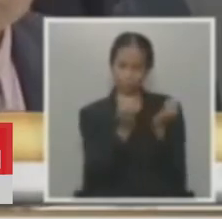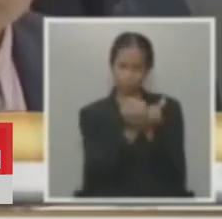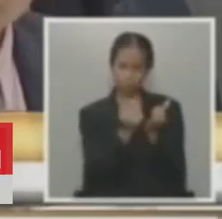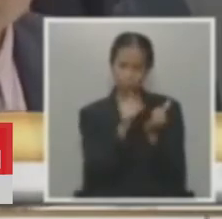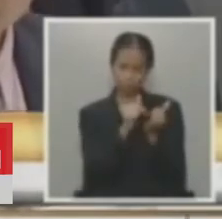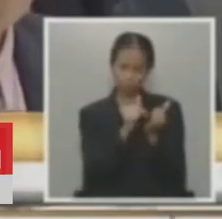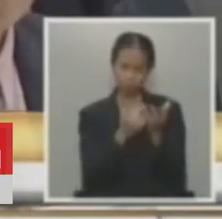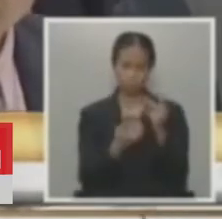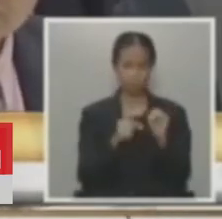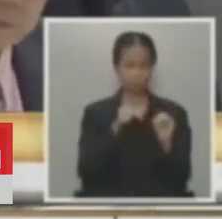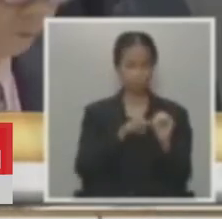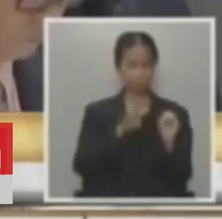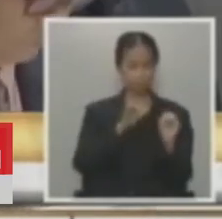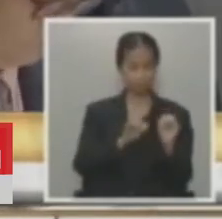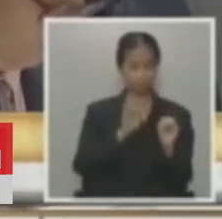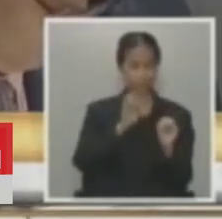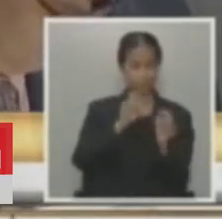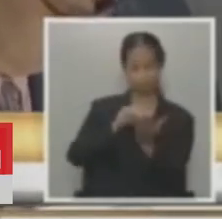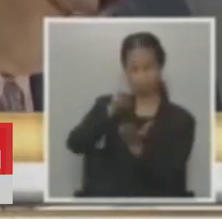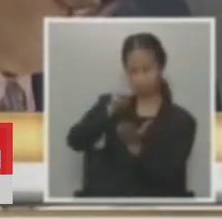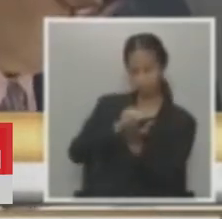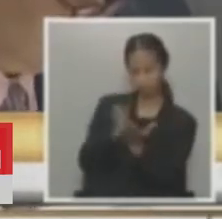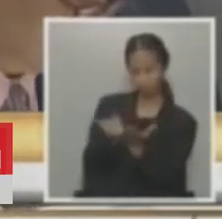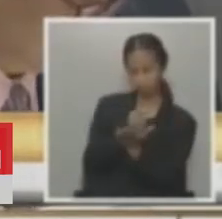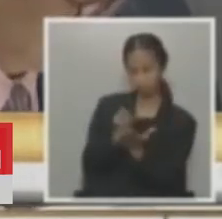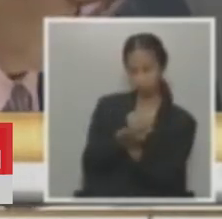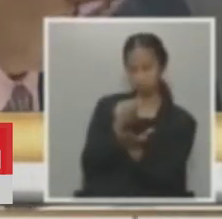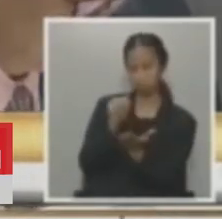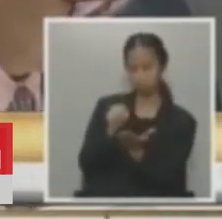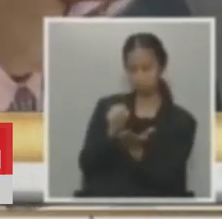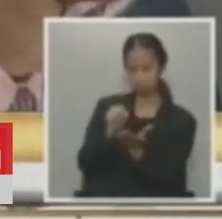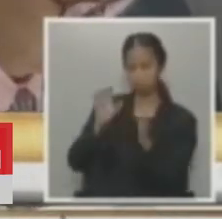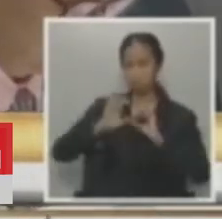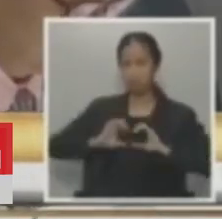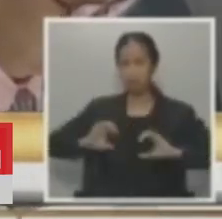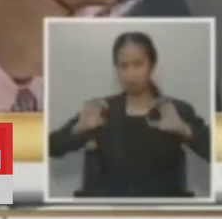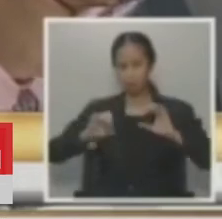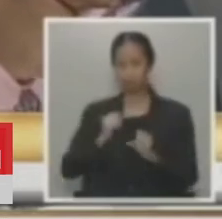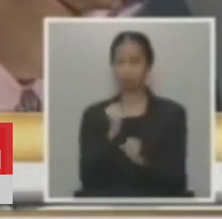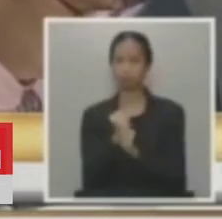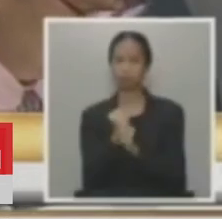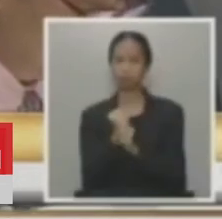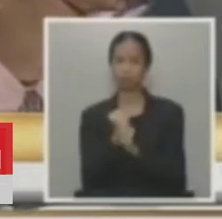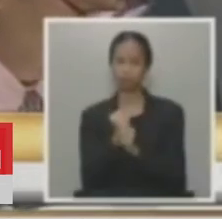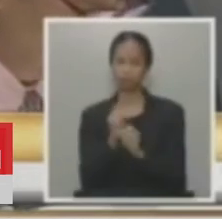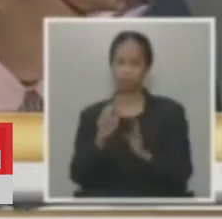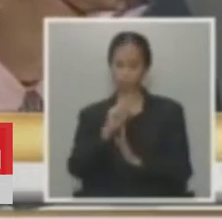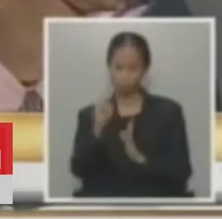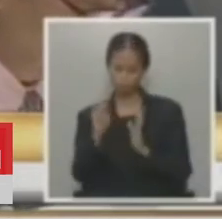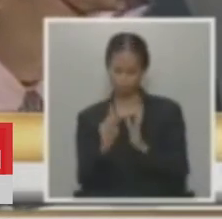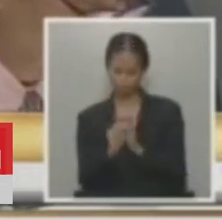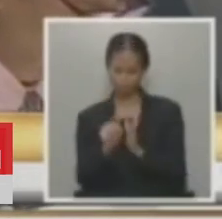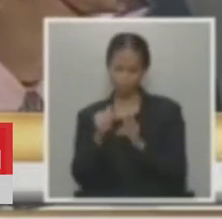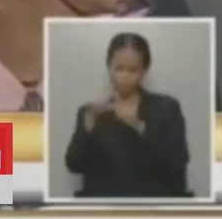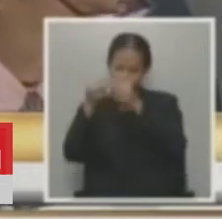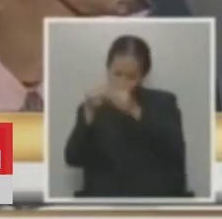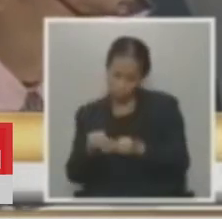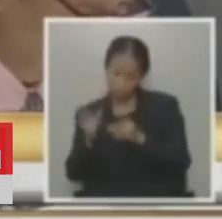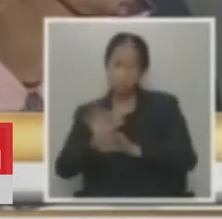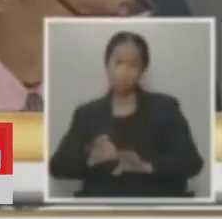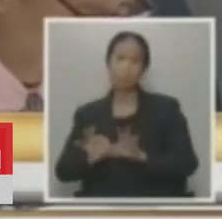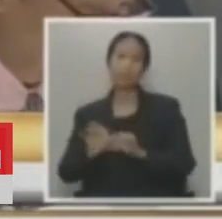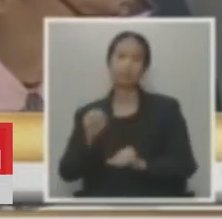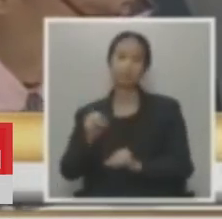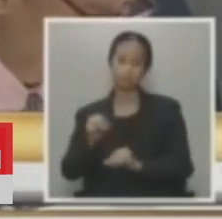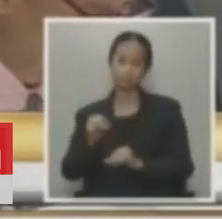มาอ่านเลยนิดหนึ่งรัฐพึ่งจัดให้มีกฎหมายเพียงเท่าที่จำเป็นและยกเลิก